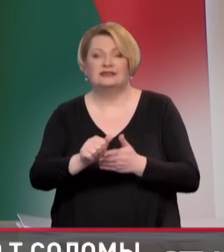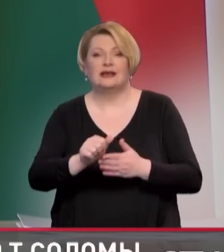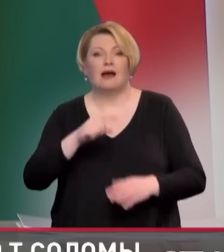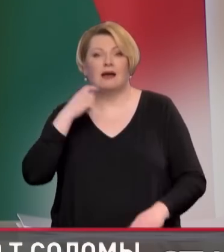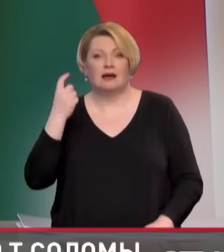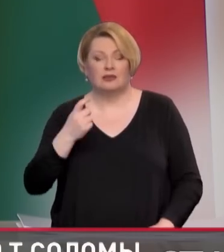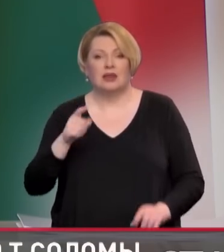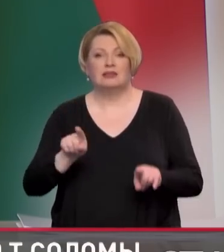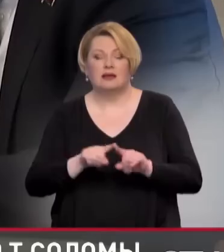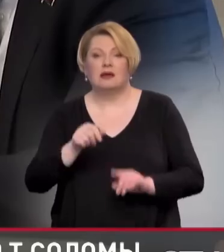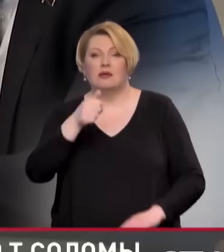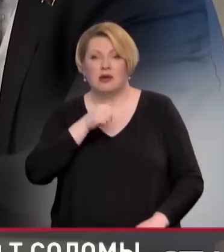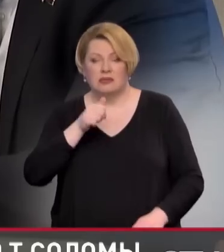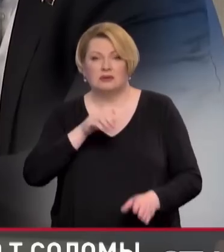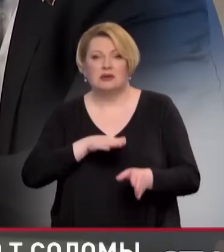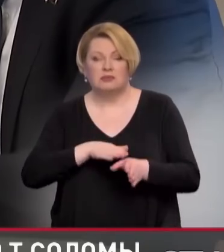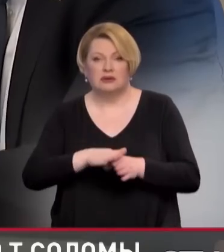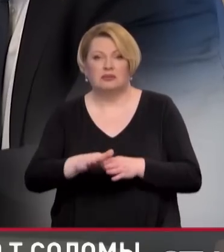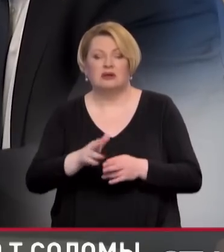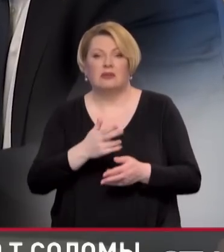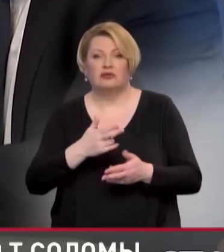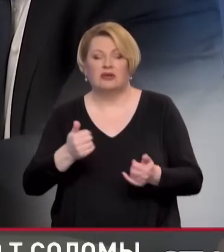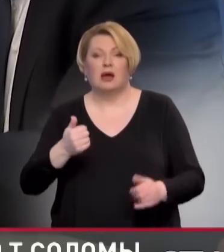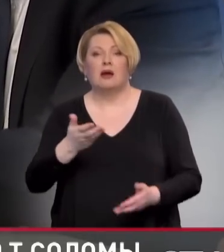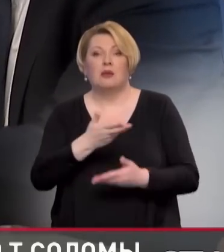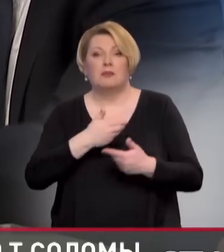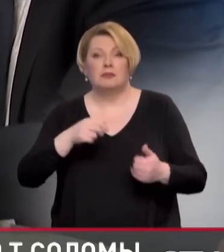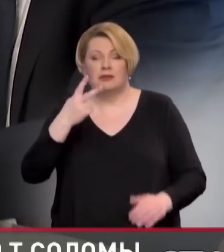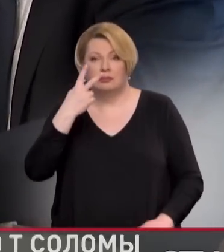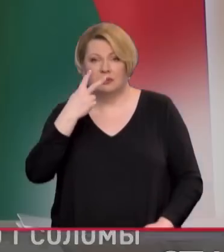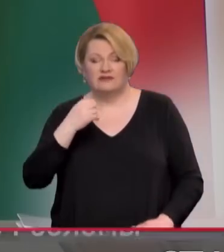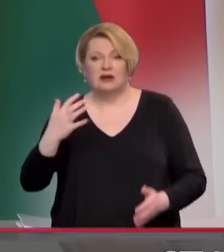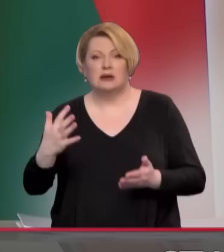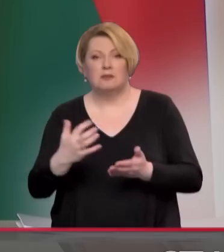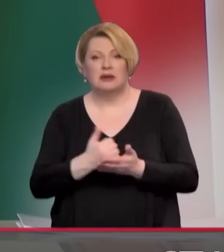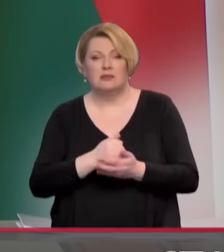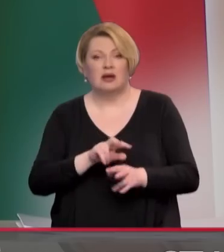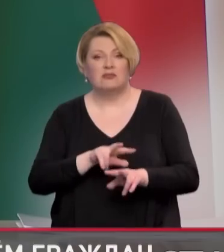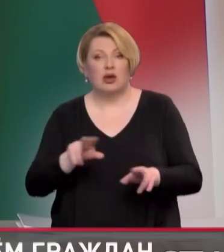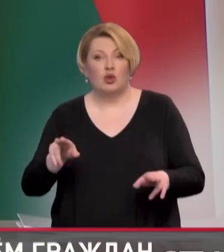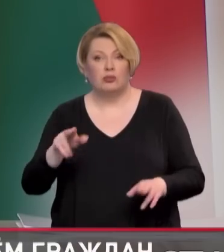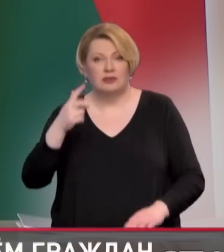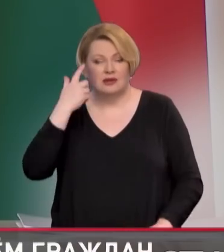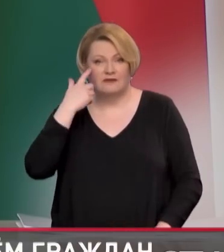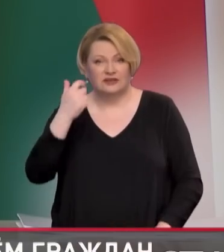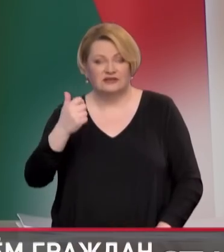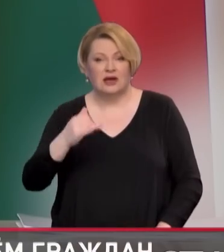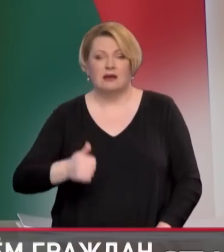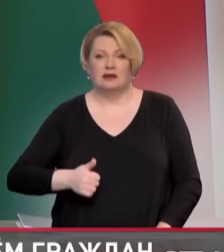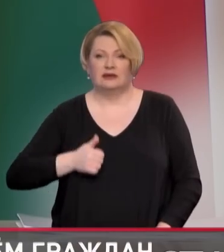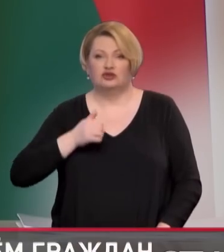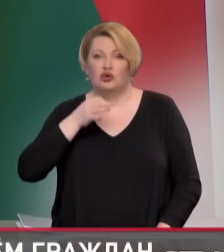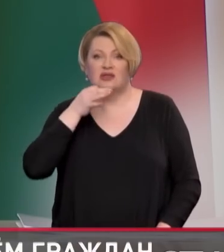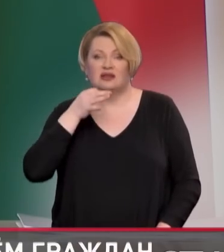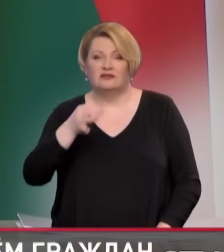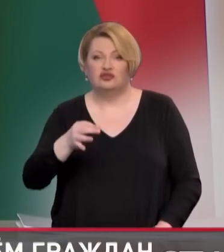Такие попытки предпринимаются. Мы привыкли принимать подобные вызовы и достойно отвечать на